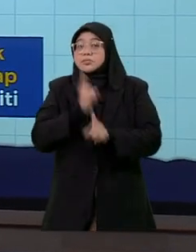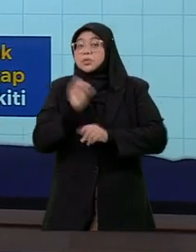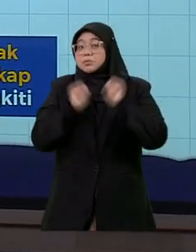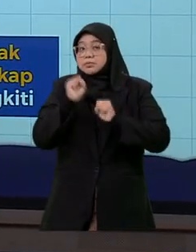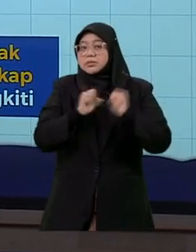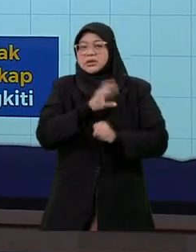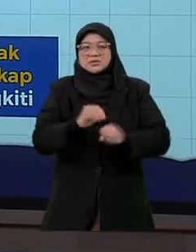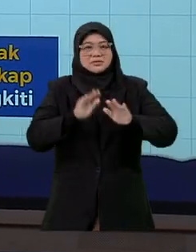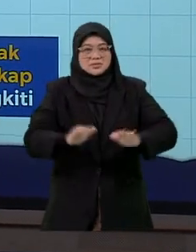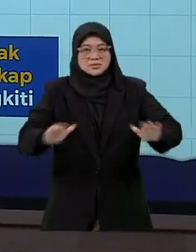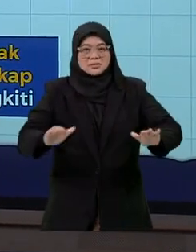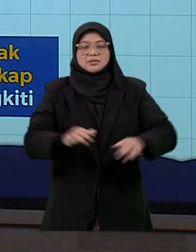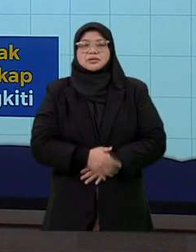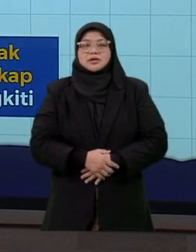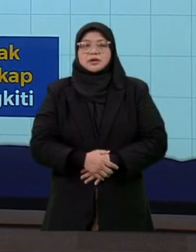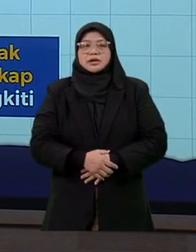juga kanak-kanak